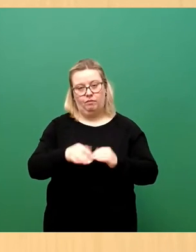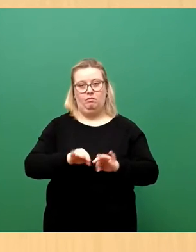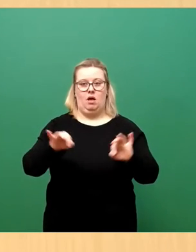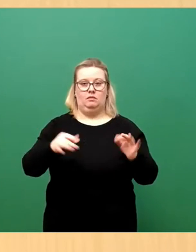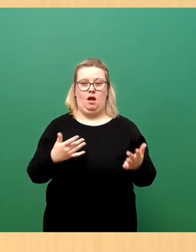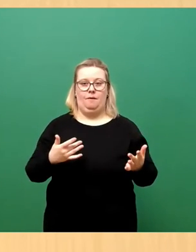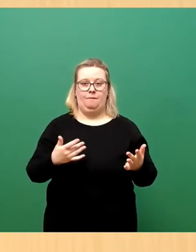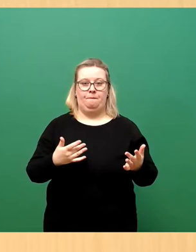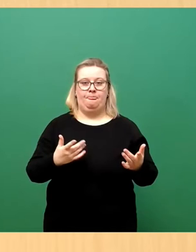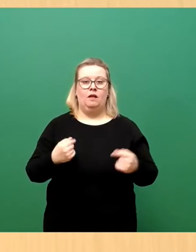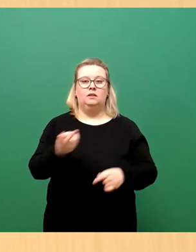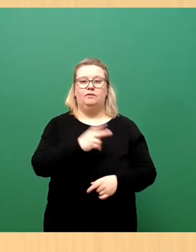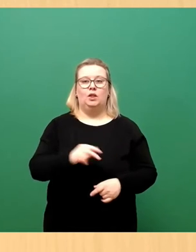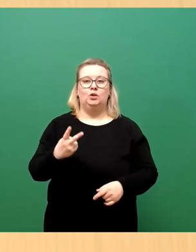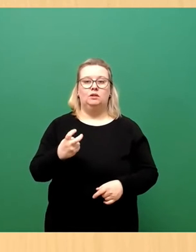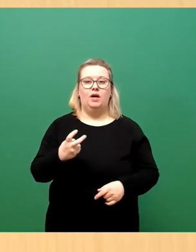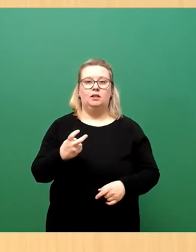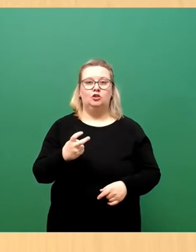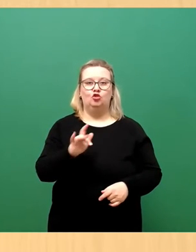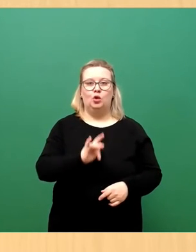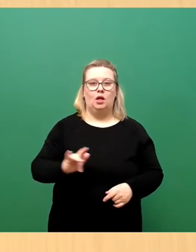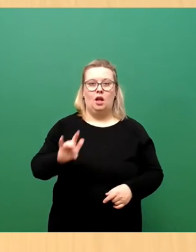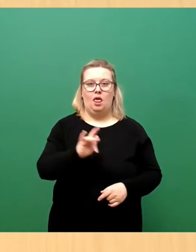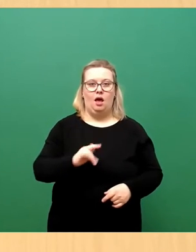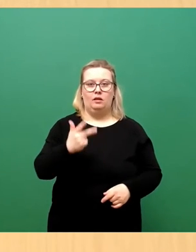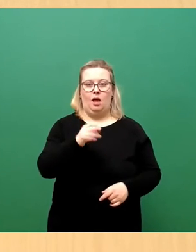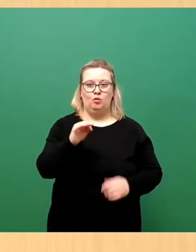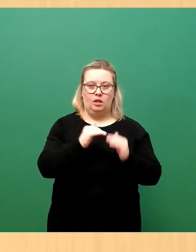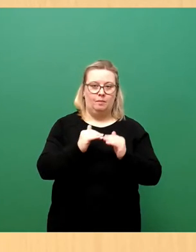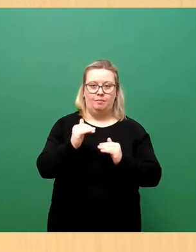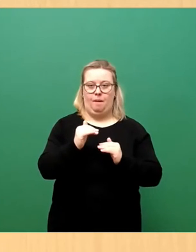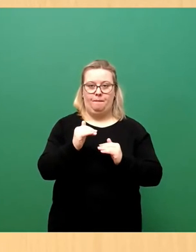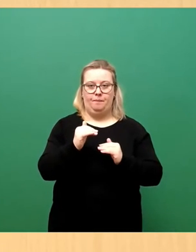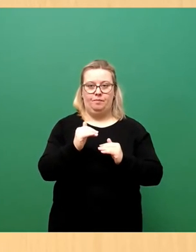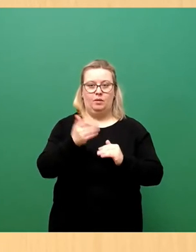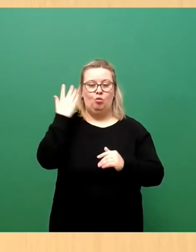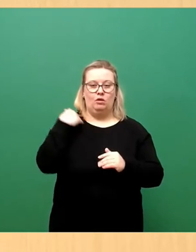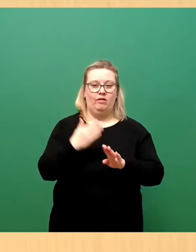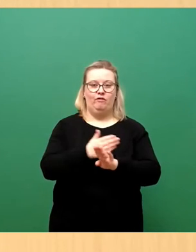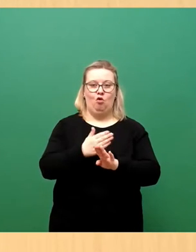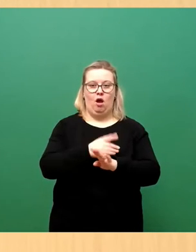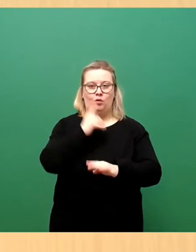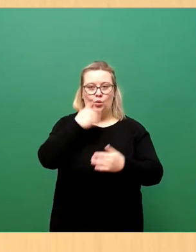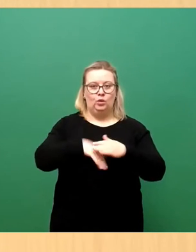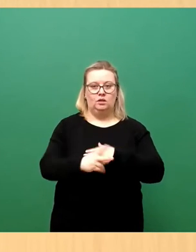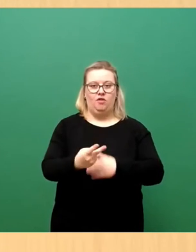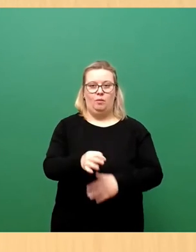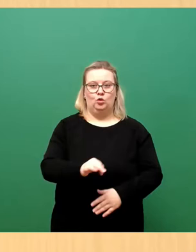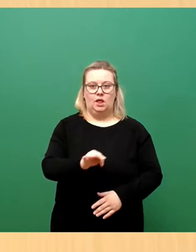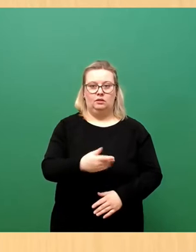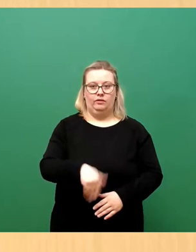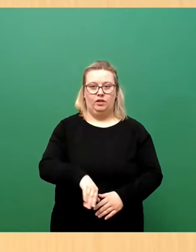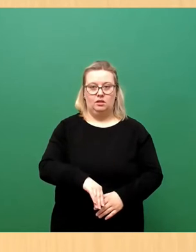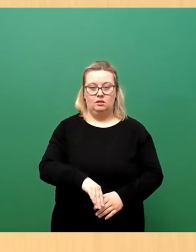Bereits 2020 ist die Leerstandsquote auf 3% gestiegen, nachdem sie in den Jahren vorher immer nur unter 2% lag. Wenn man sich